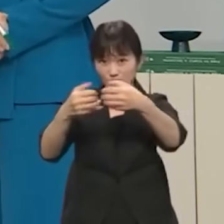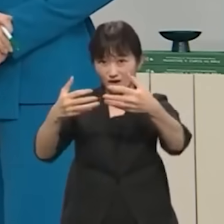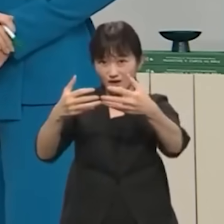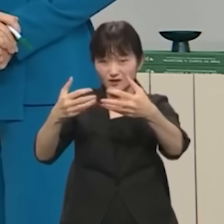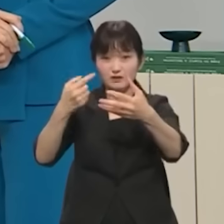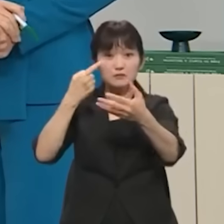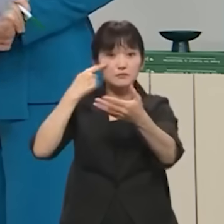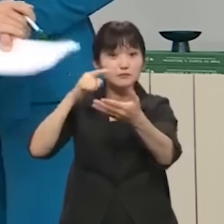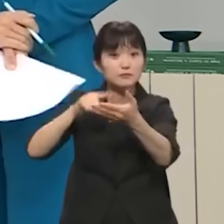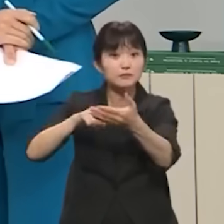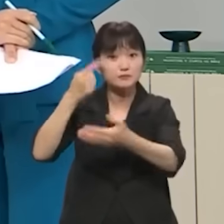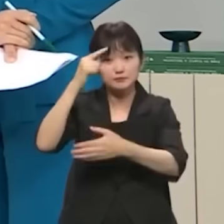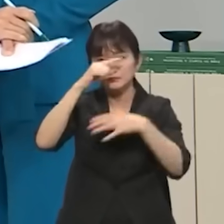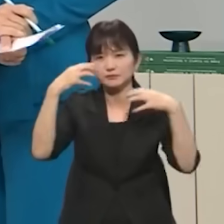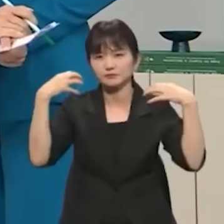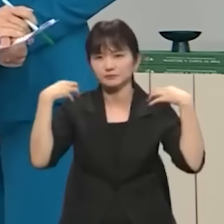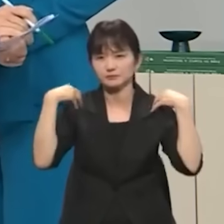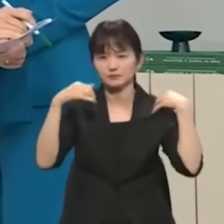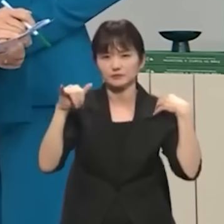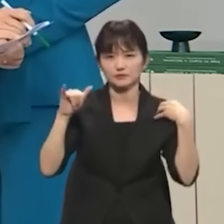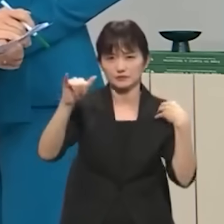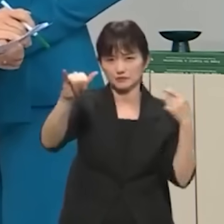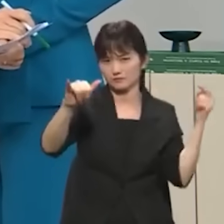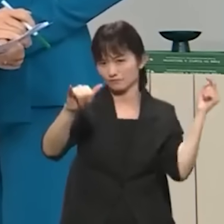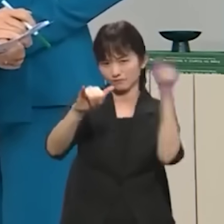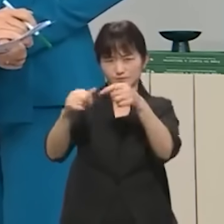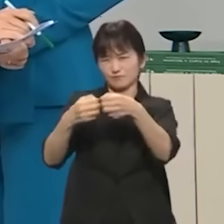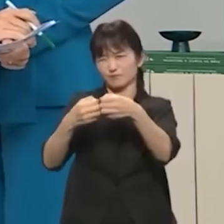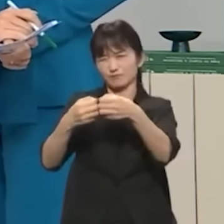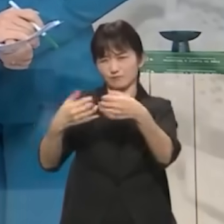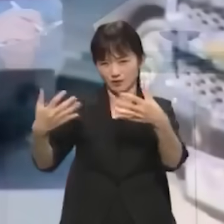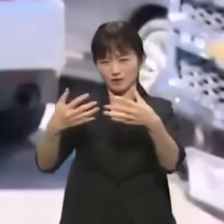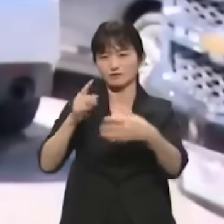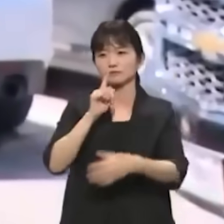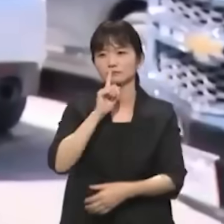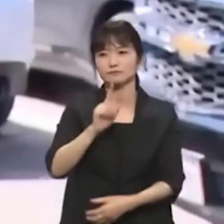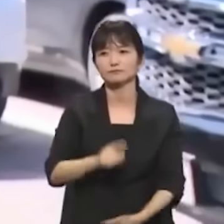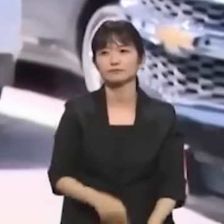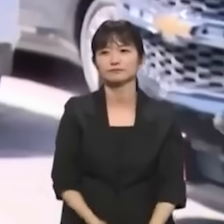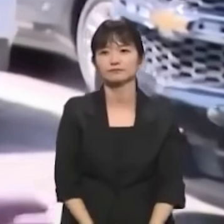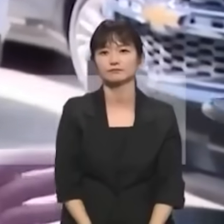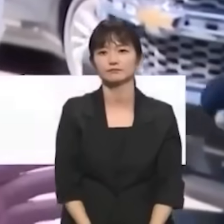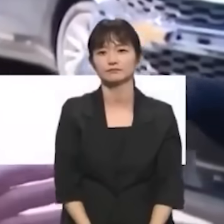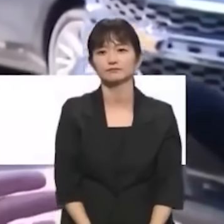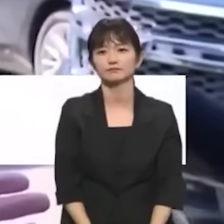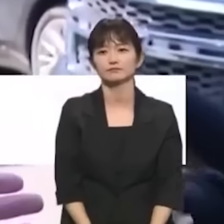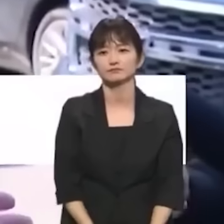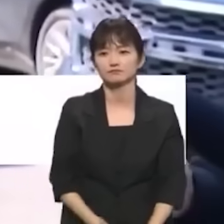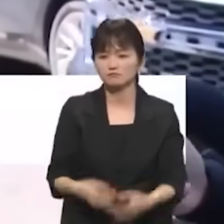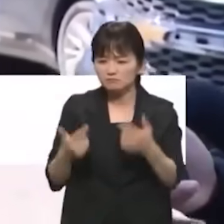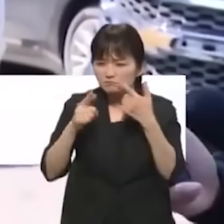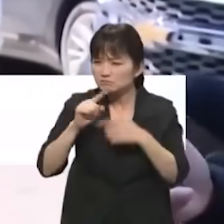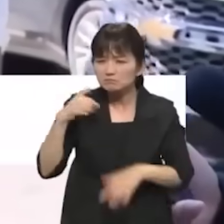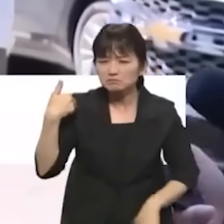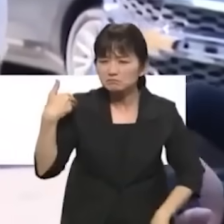발견됐다라며 러시아 정부에 의한 격추를 주장했습니다. I don't know for a fact